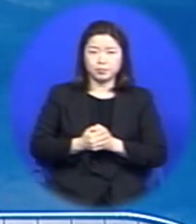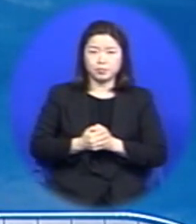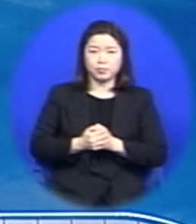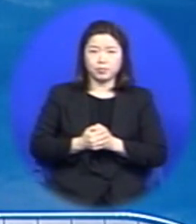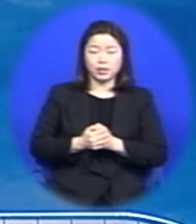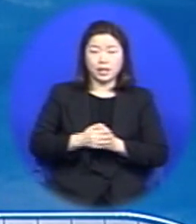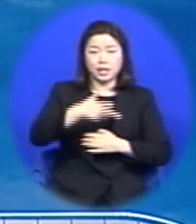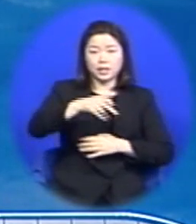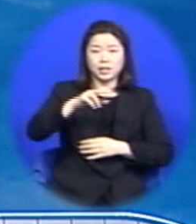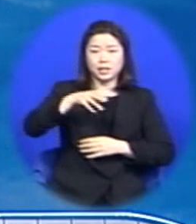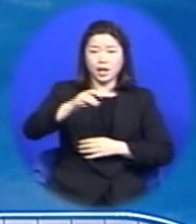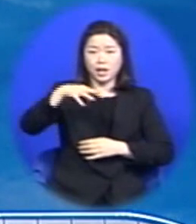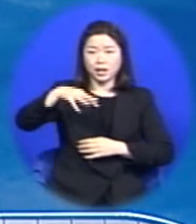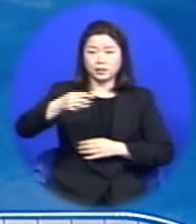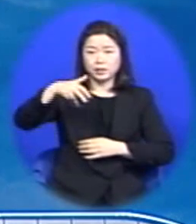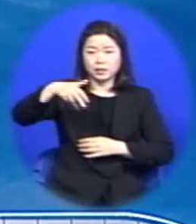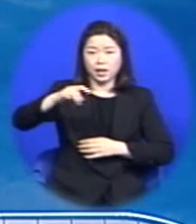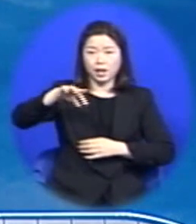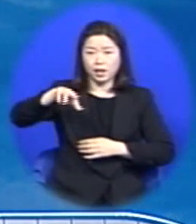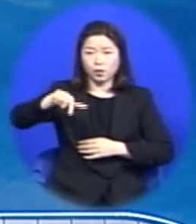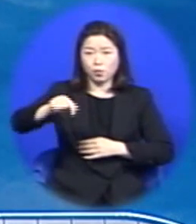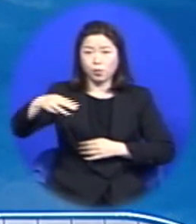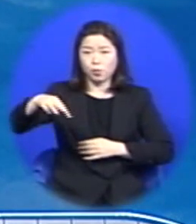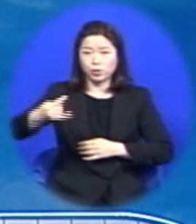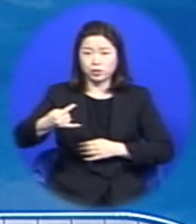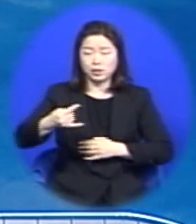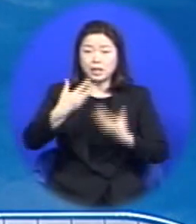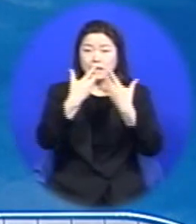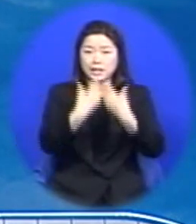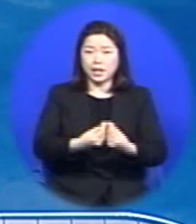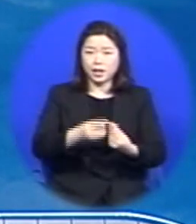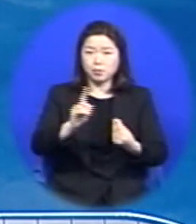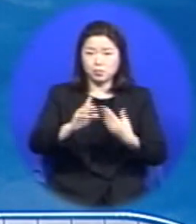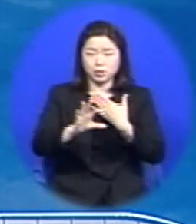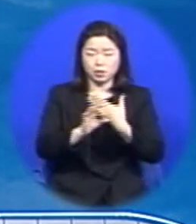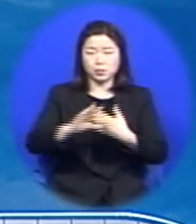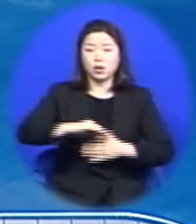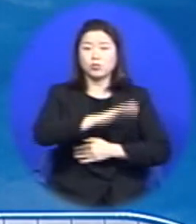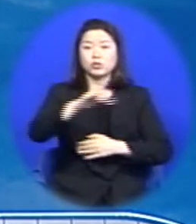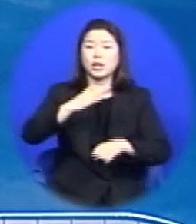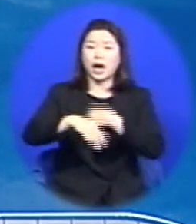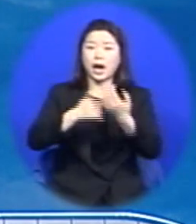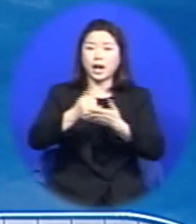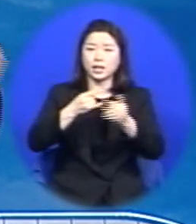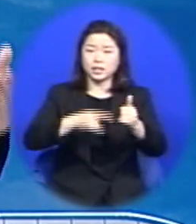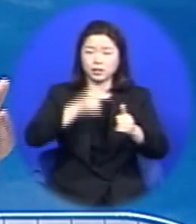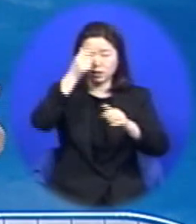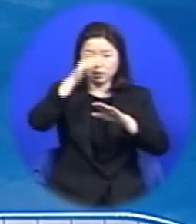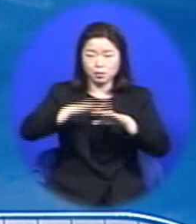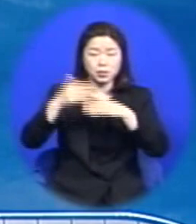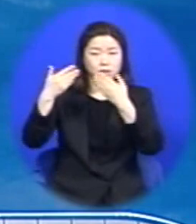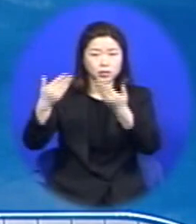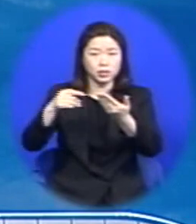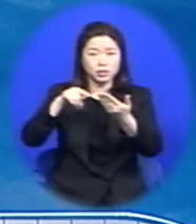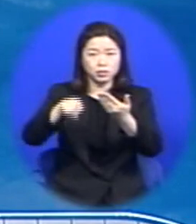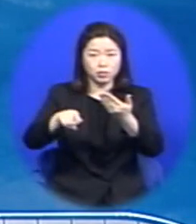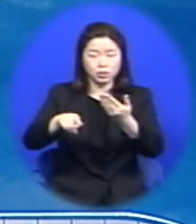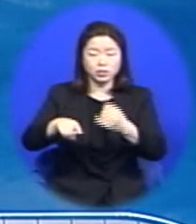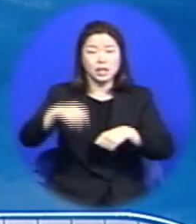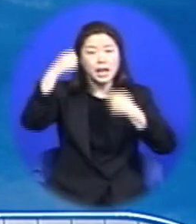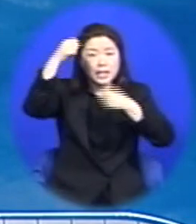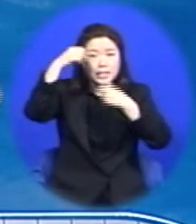키에르 케구르는 이런 비유를 들어 설명했습니다. 우리가 하나님께 예배 드리는 것을 연극과 같다고